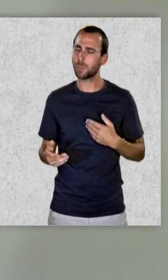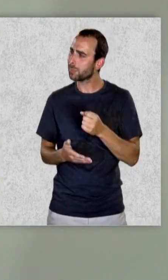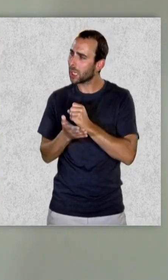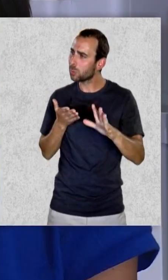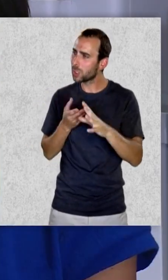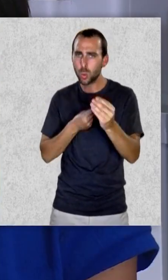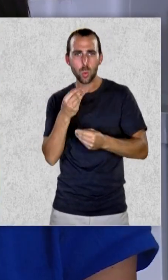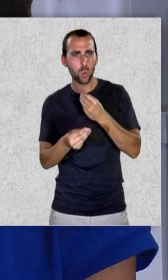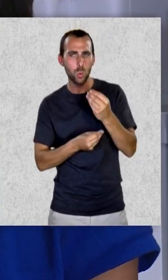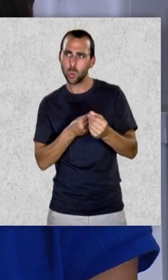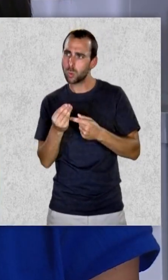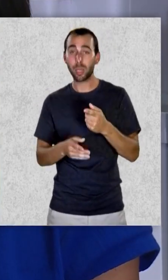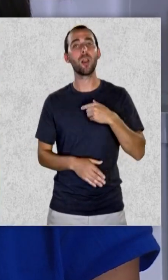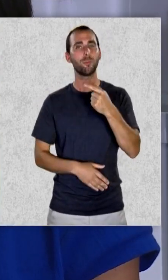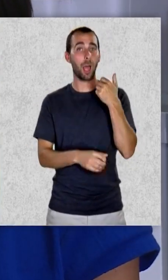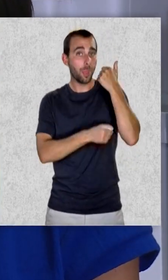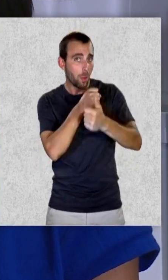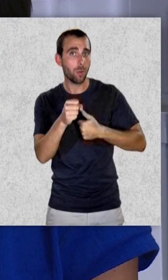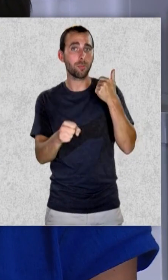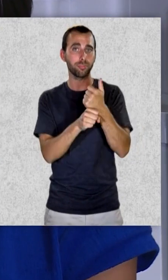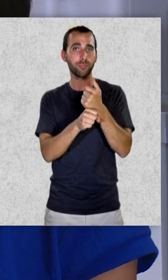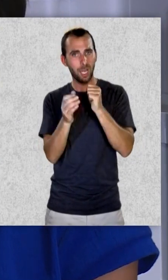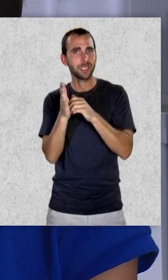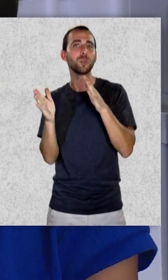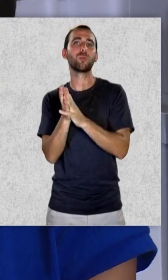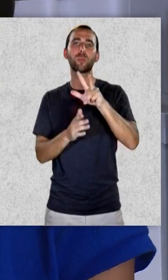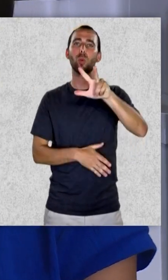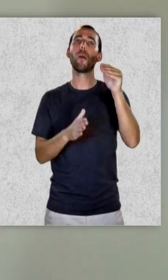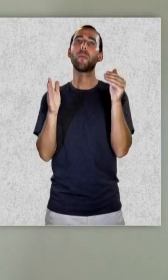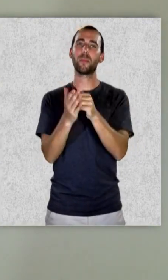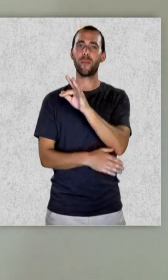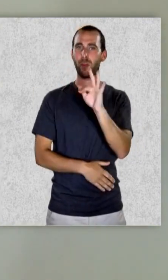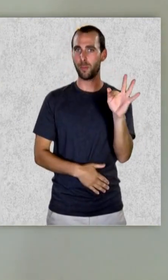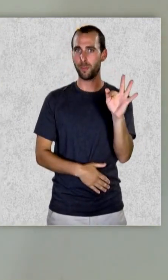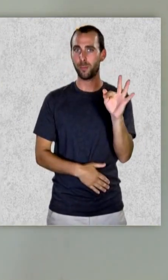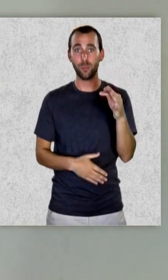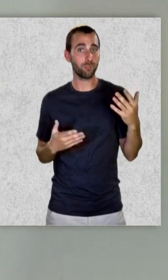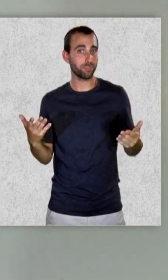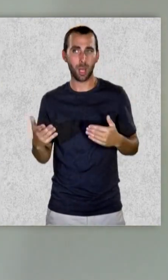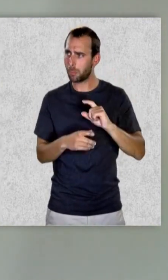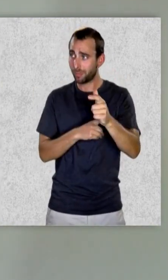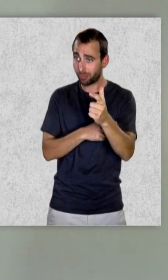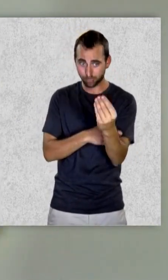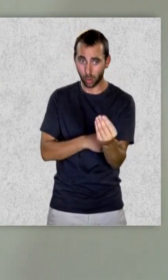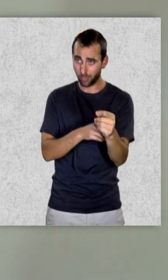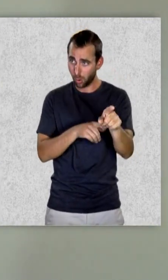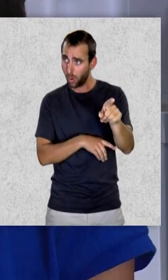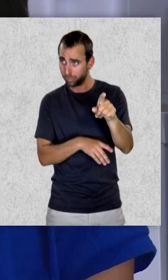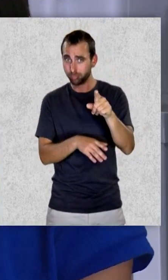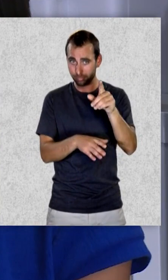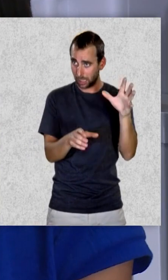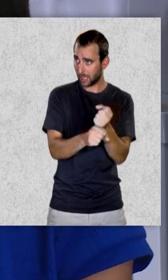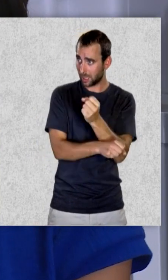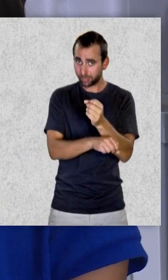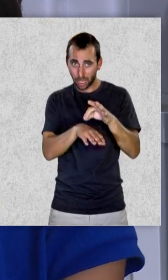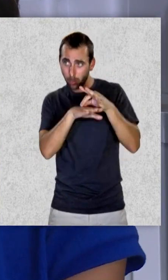c'est Alors c'est 3 000 francs à l'année, donc l'adhésion est tout à fait. Et ensuite l'enfant peut avoir une codeuse. Peut